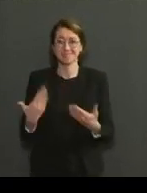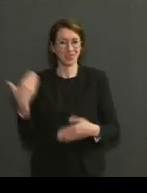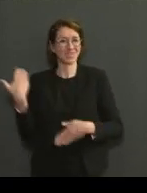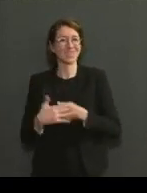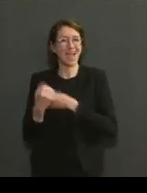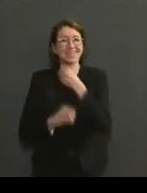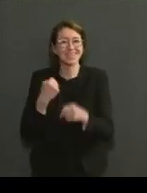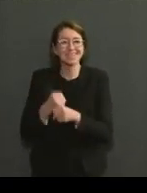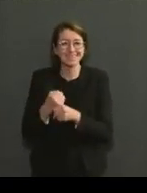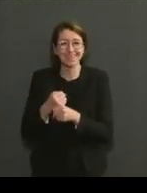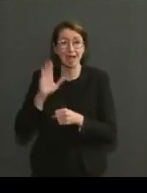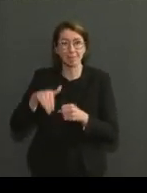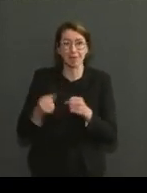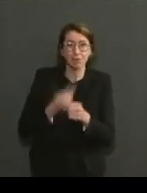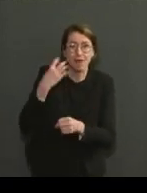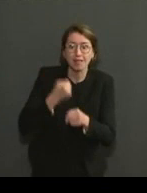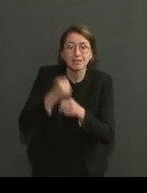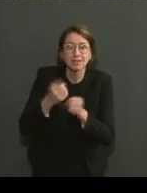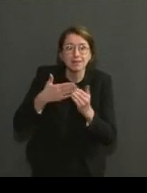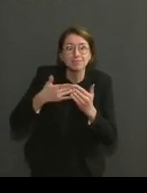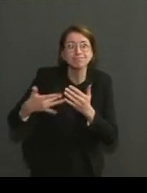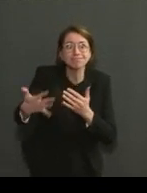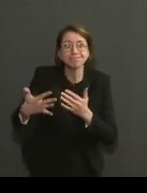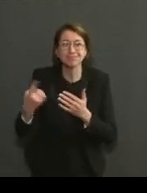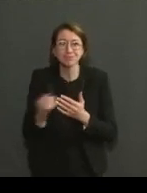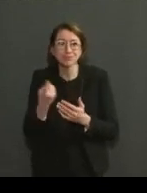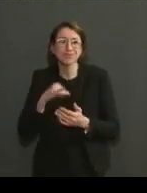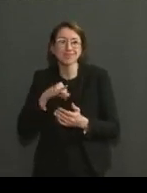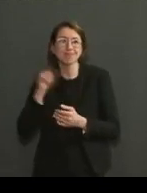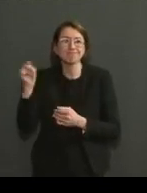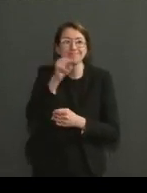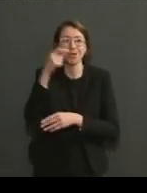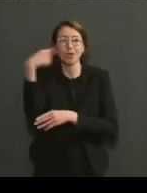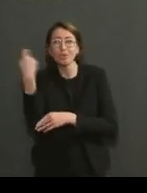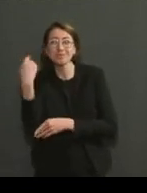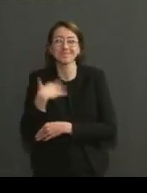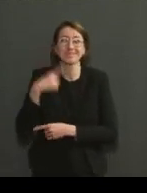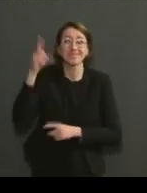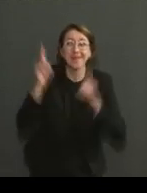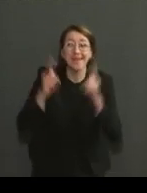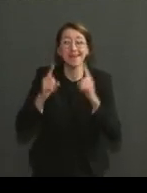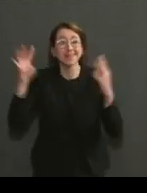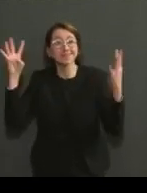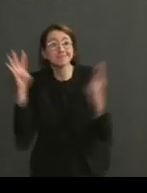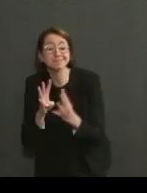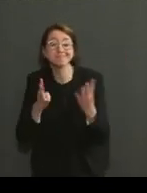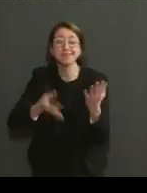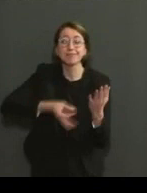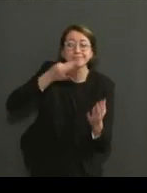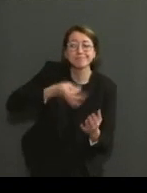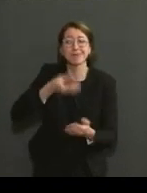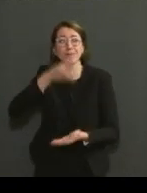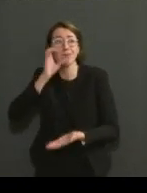habituellement des activités informelles dans les entreprises et organisations, des repas, des drinks, des speeches. Vu la